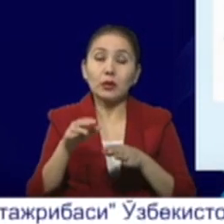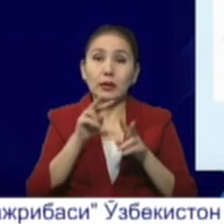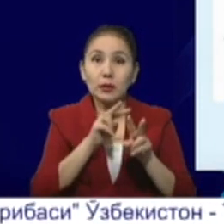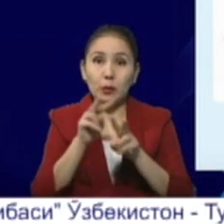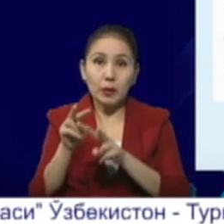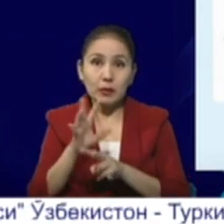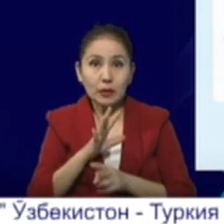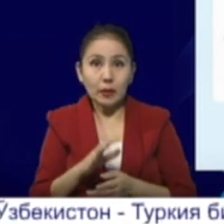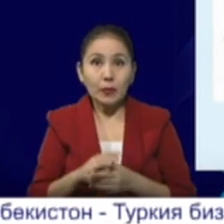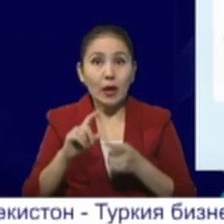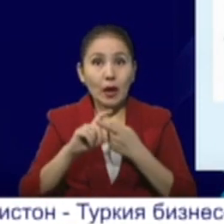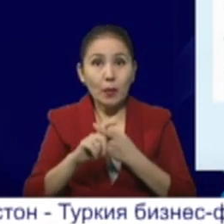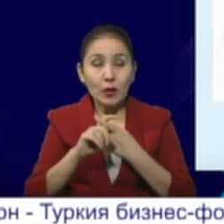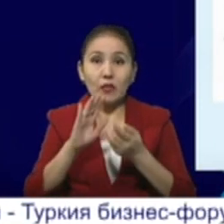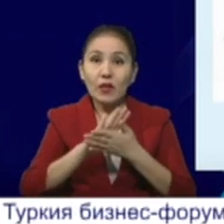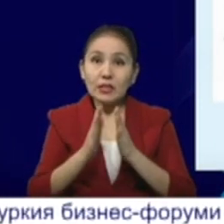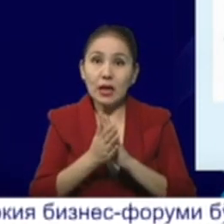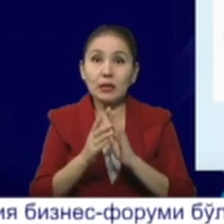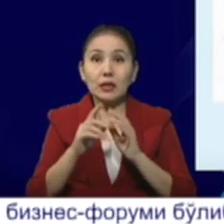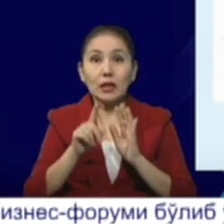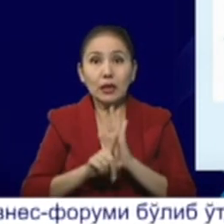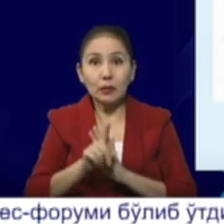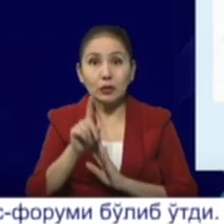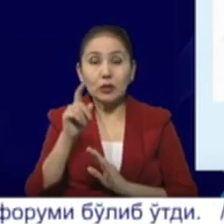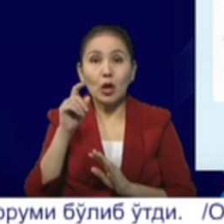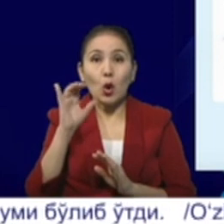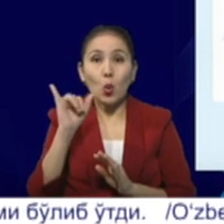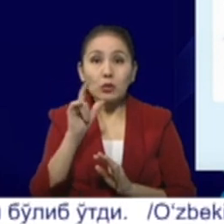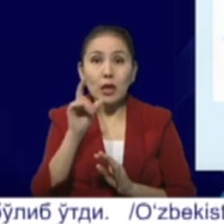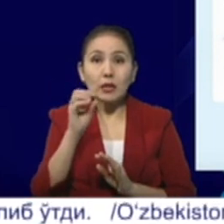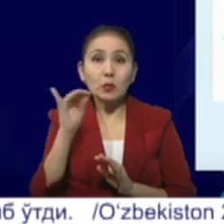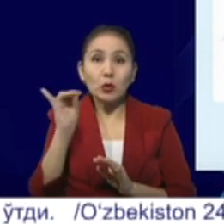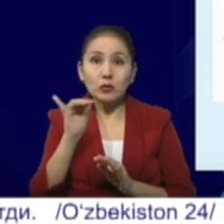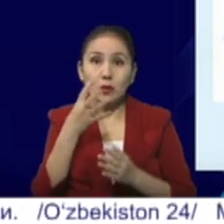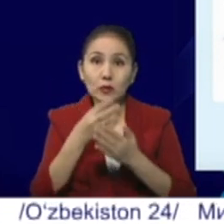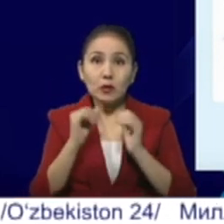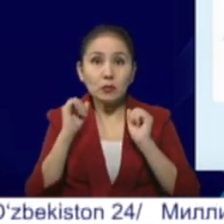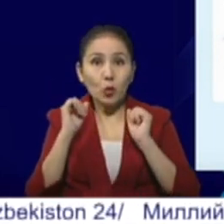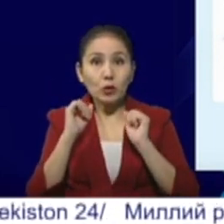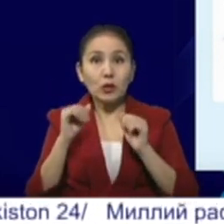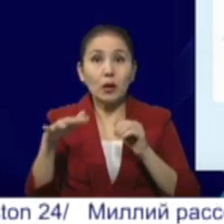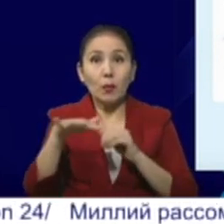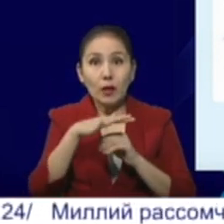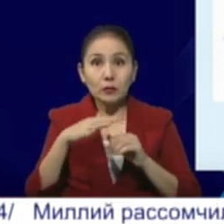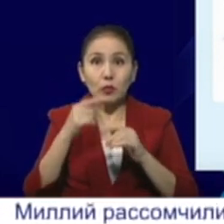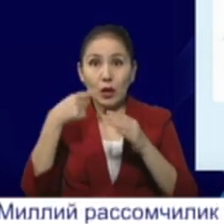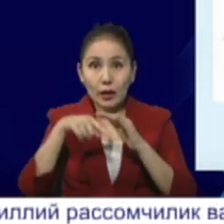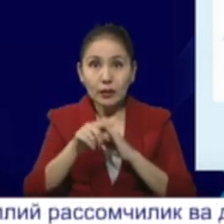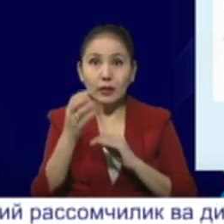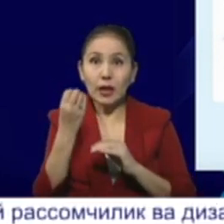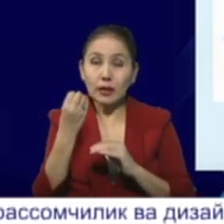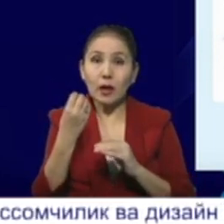etilgan. Epidemiologik vaziyatdan kelib chiqib, O'z Expo markaz pavilyonlari va yopiq sport majmualari negizida yana 3